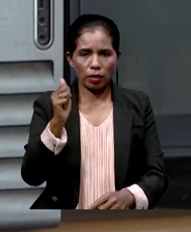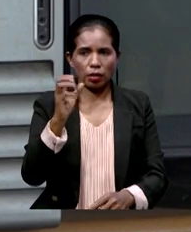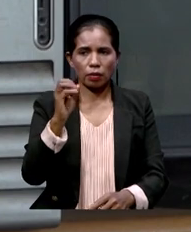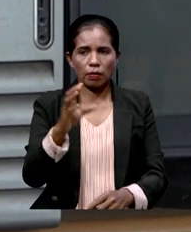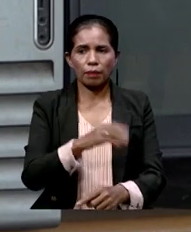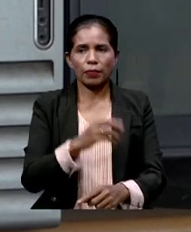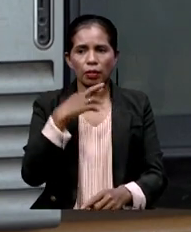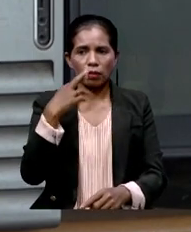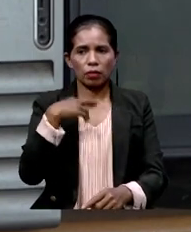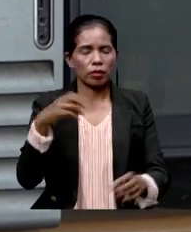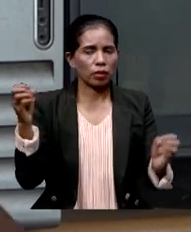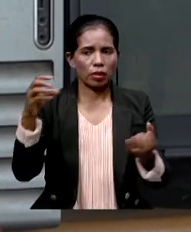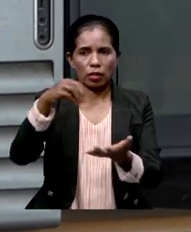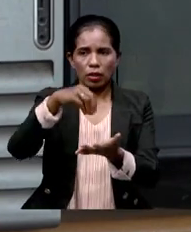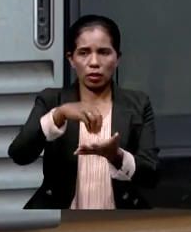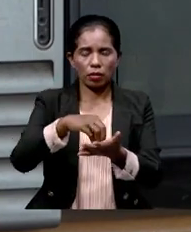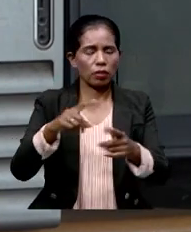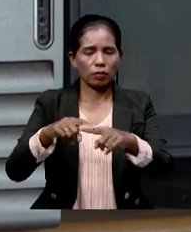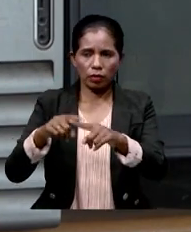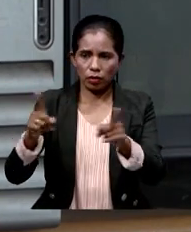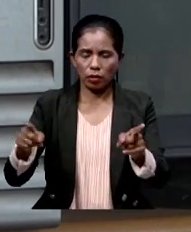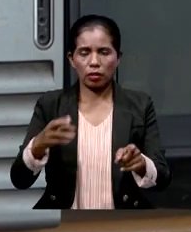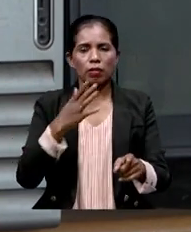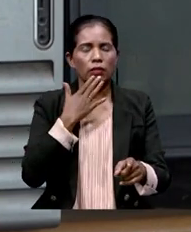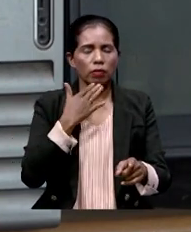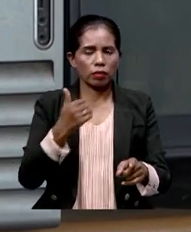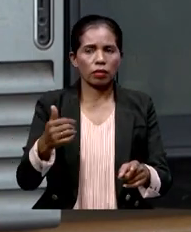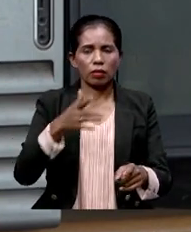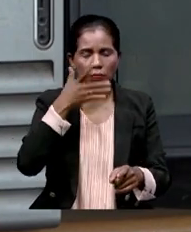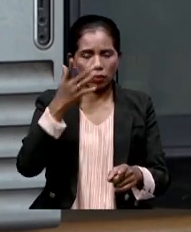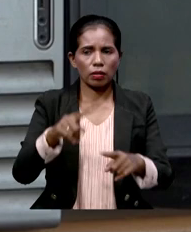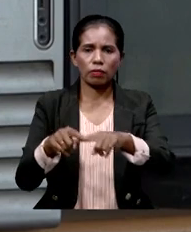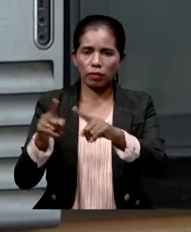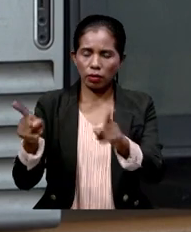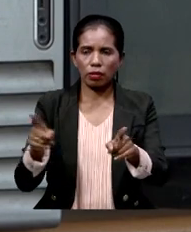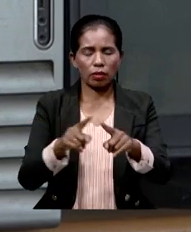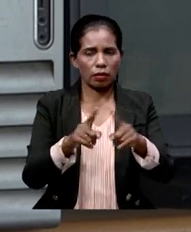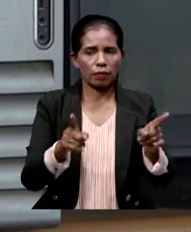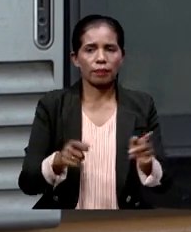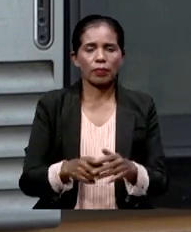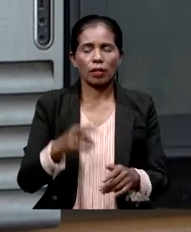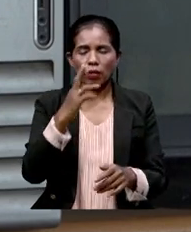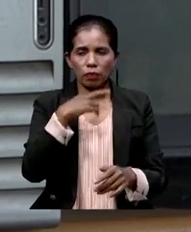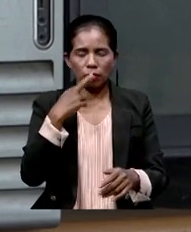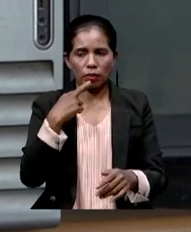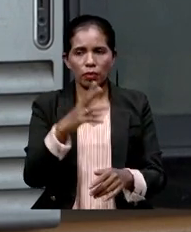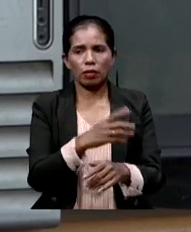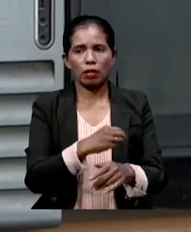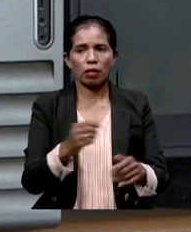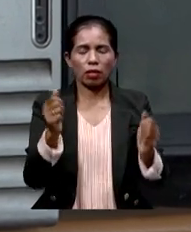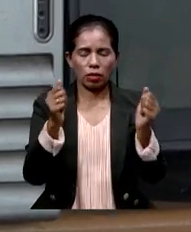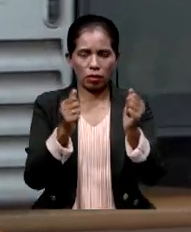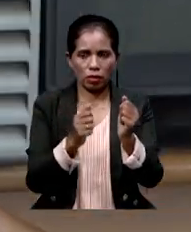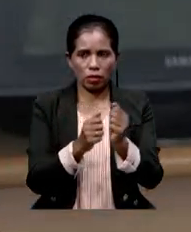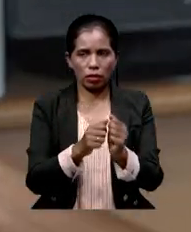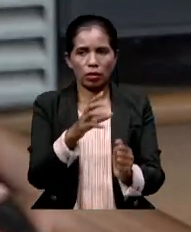fos ya hari sila kahori dah ni kau dah lahanesa ni ni gustu lahanesa ni muri lahanesa antau kada hari membramo tinggi ho